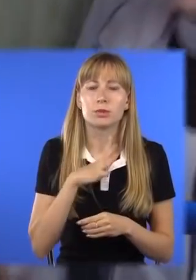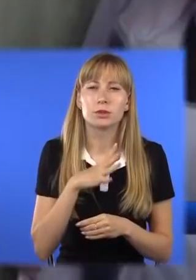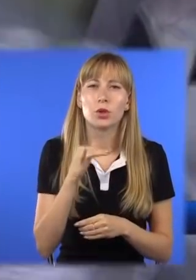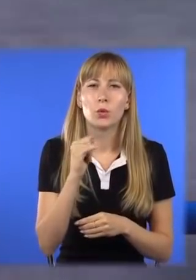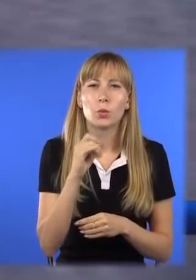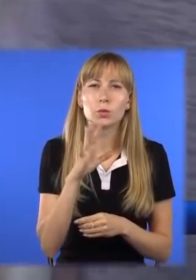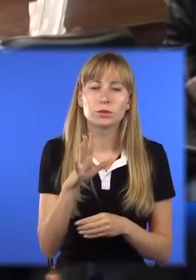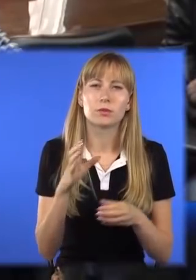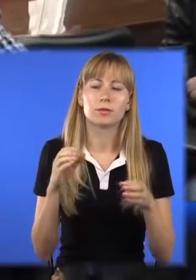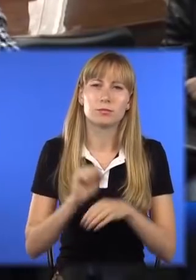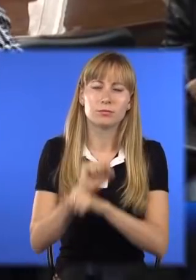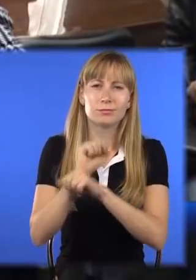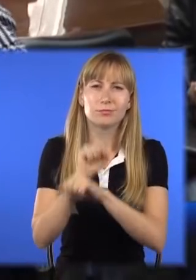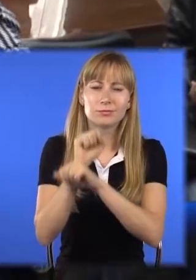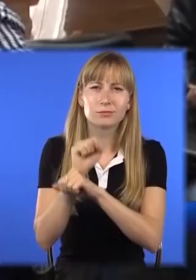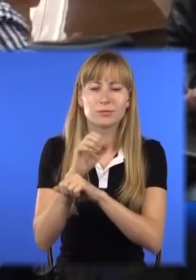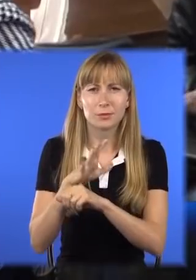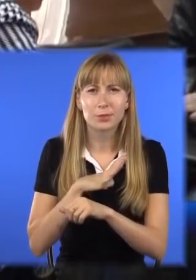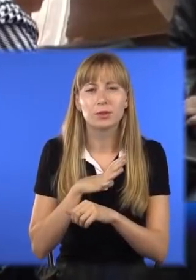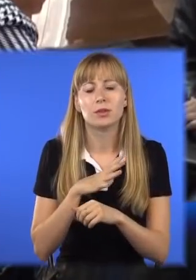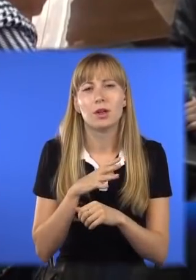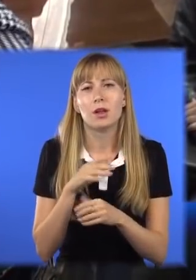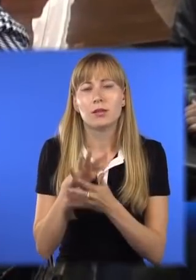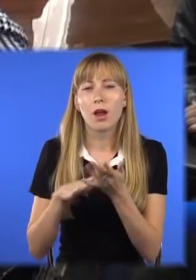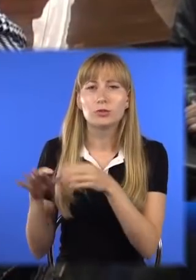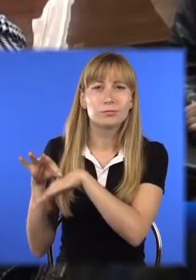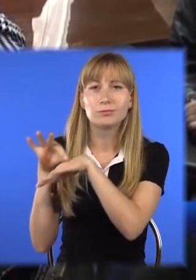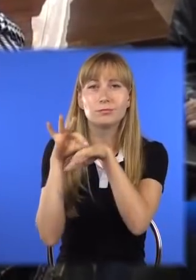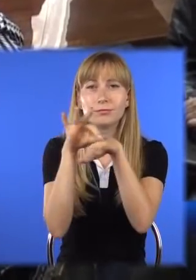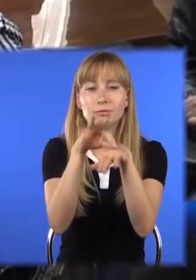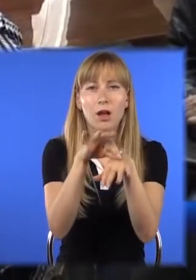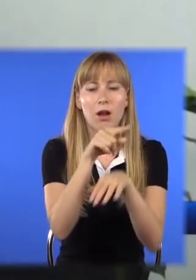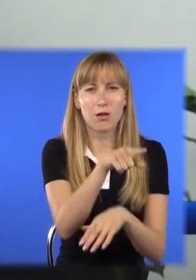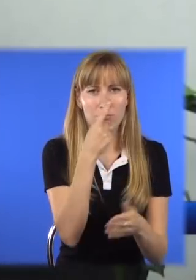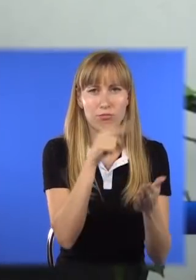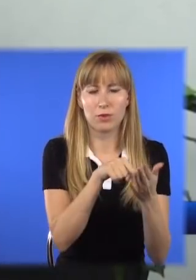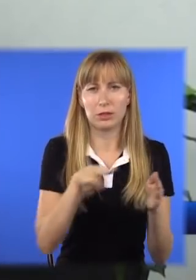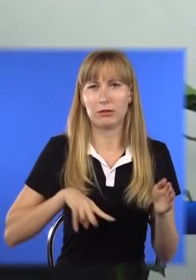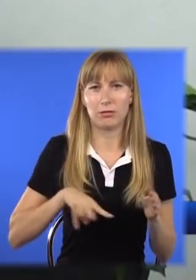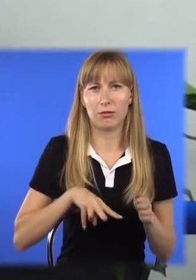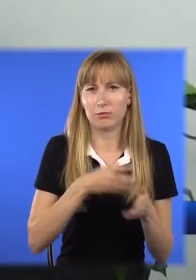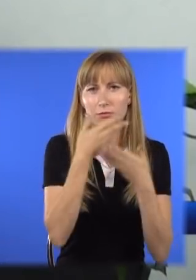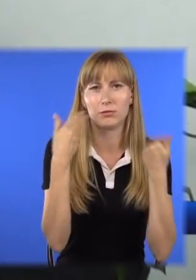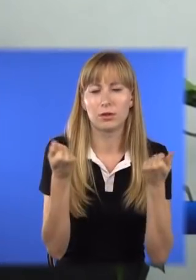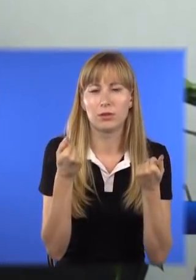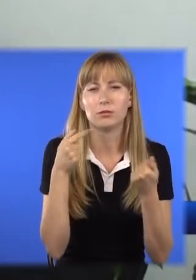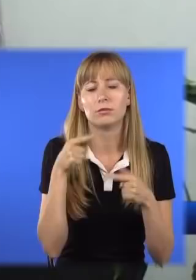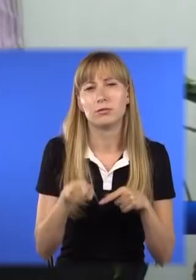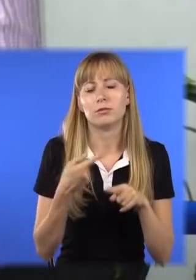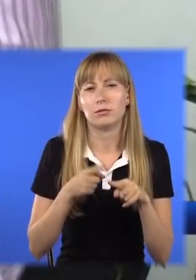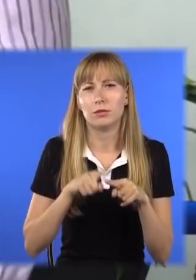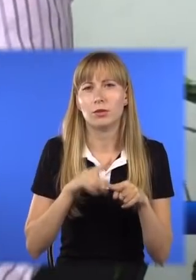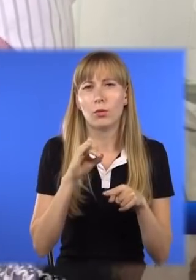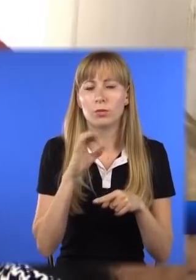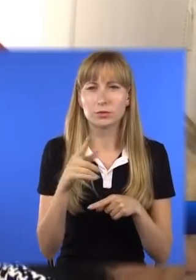у будівлю держпідприємства, виявилося, що директора на місці немає. Тоді парламентар обурився відсутністю інтересу